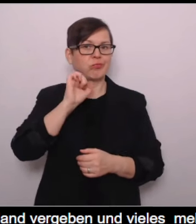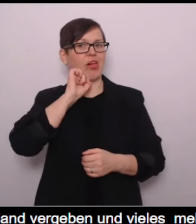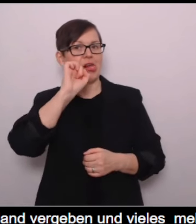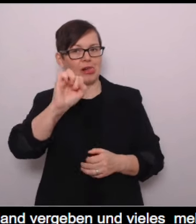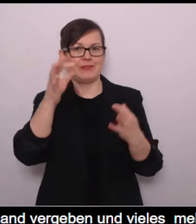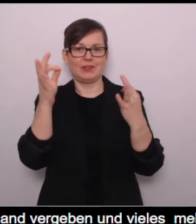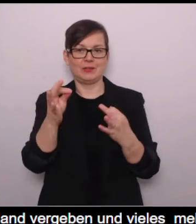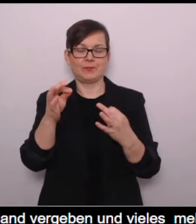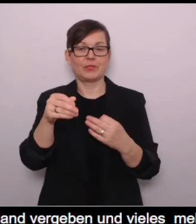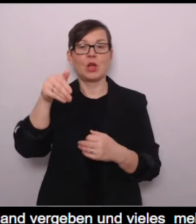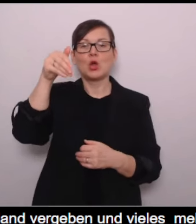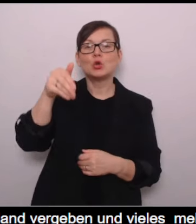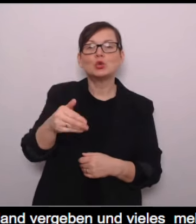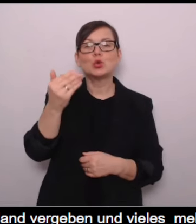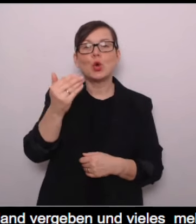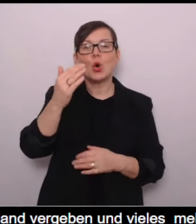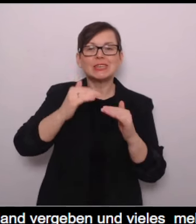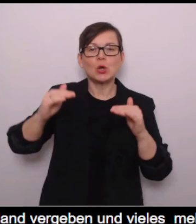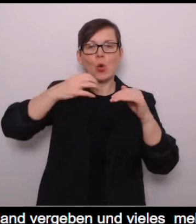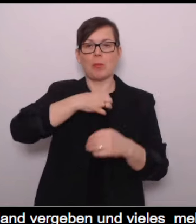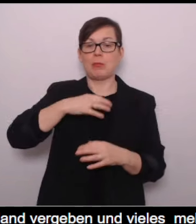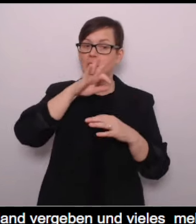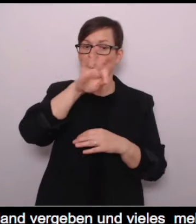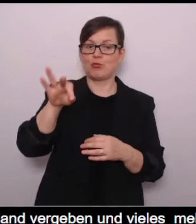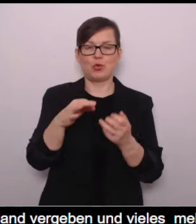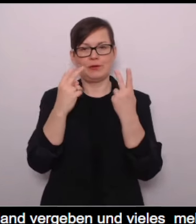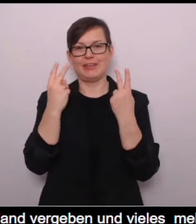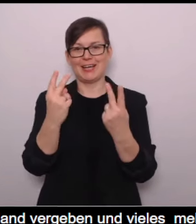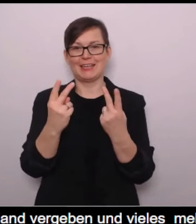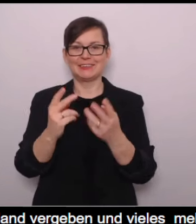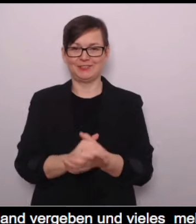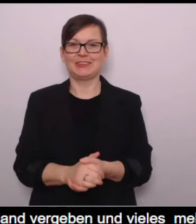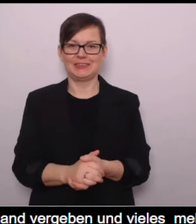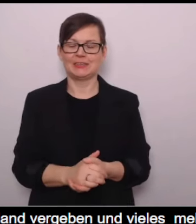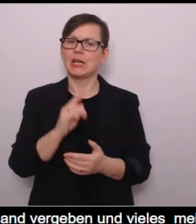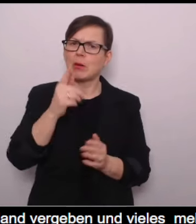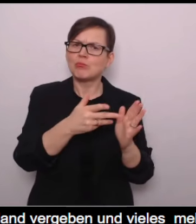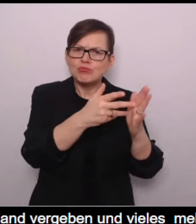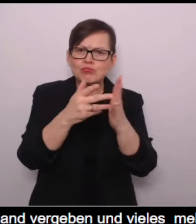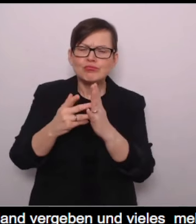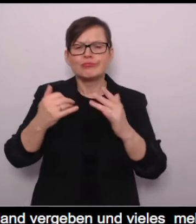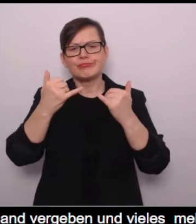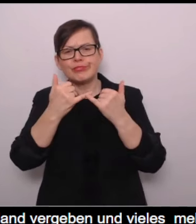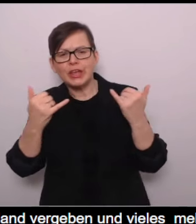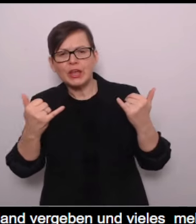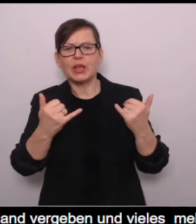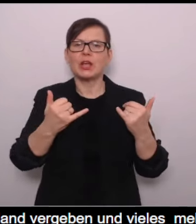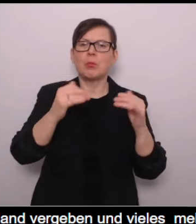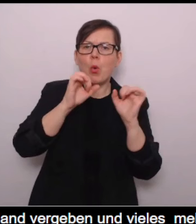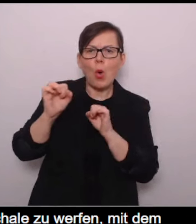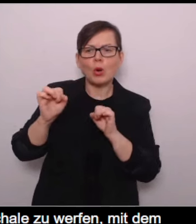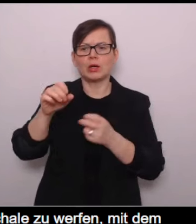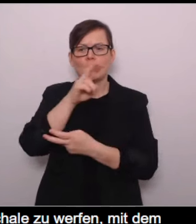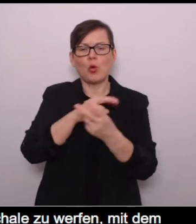Idee. Zumal man sagen muss, da hängt auch die ganze Region dran. Das ist schon für Südost-Oberbayern ganz wichtig. Aber ich glaube, jetzt